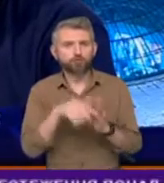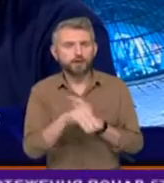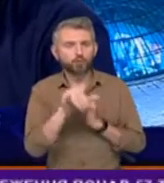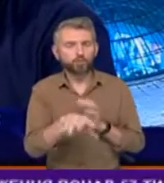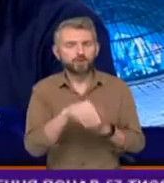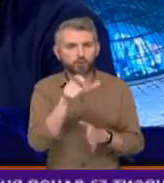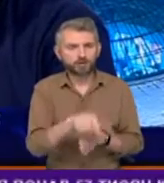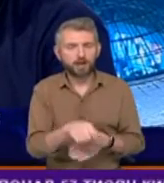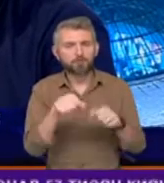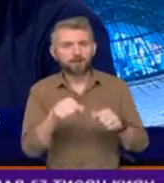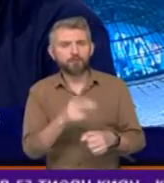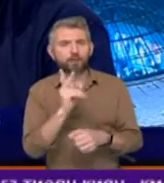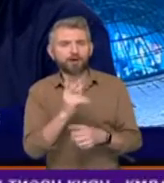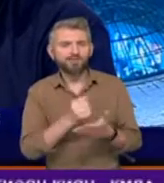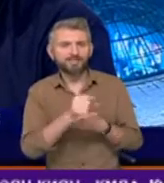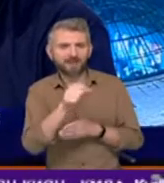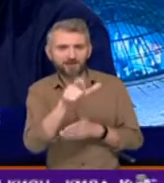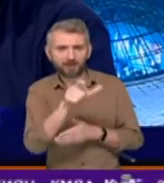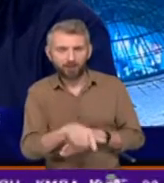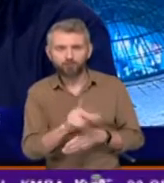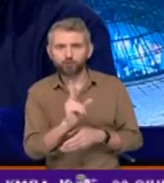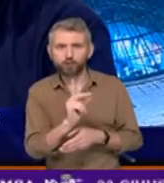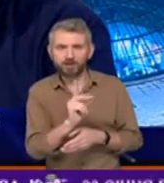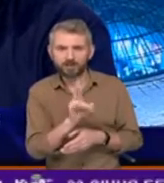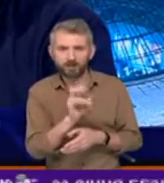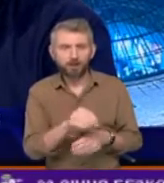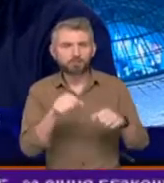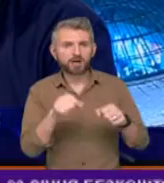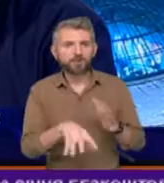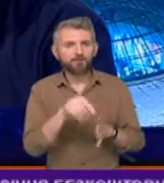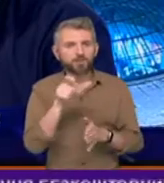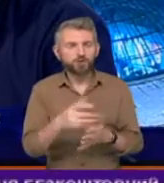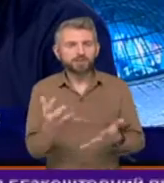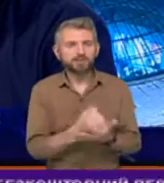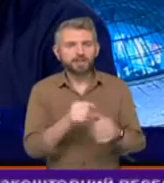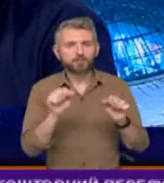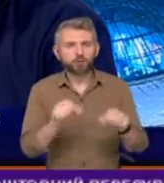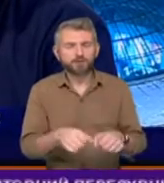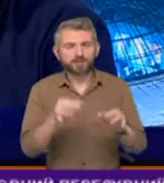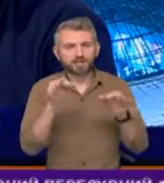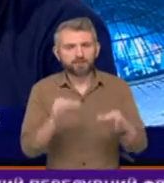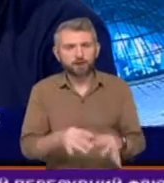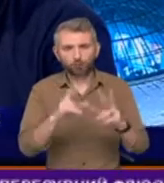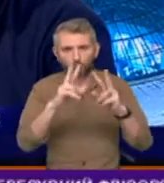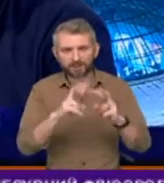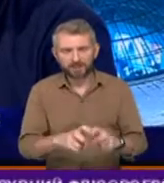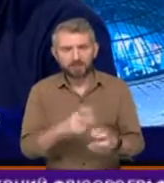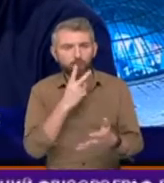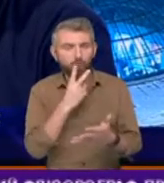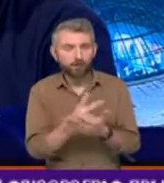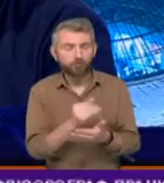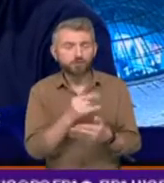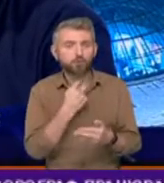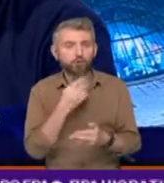а право кандидата, воно вторинне. І права виборця дістати можливість адекватно оцінити, побачити